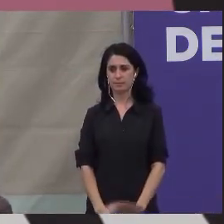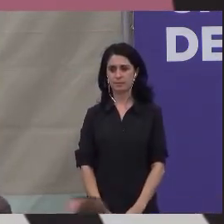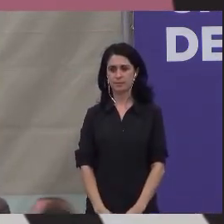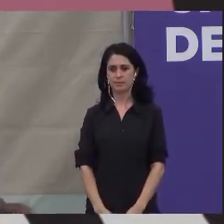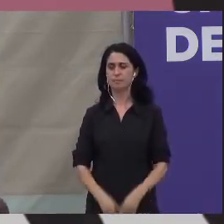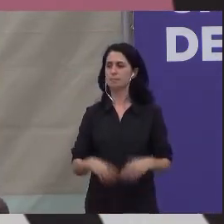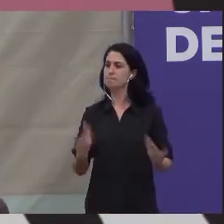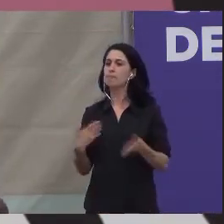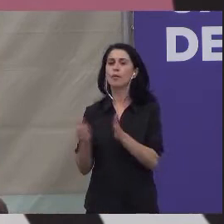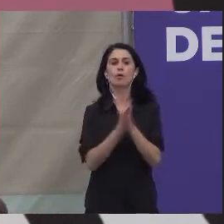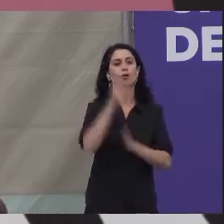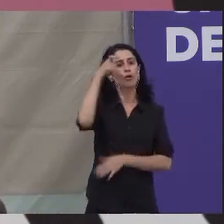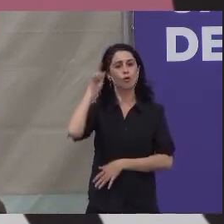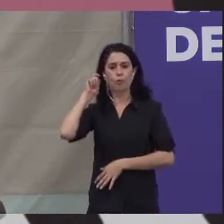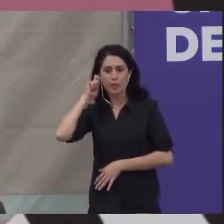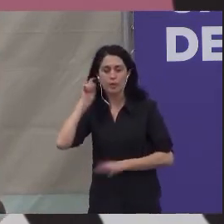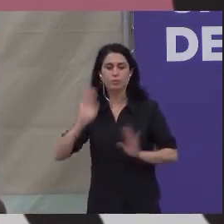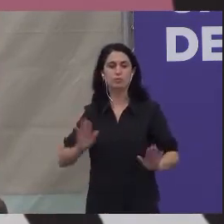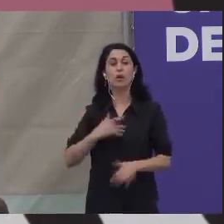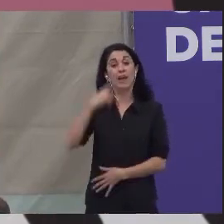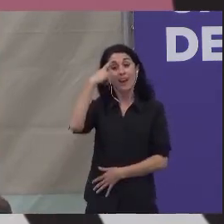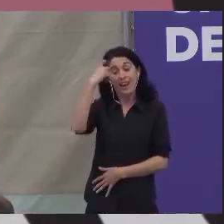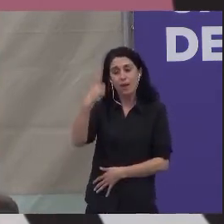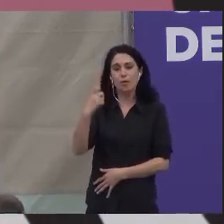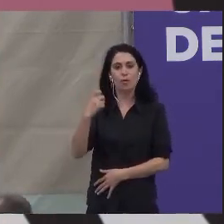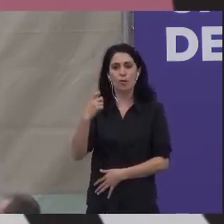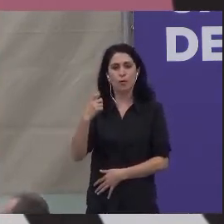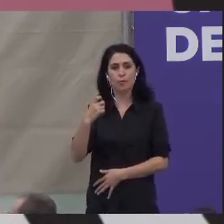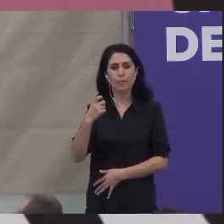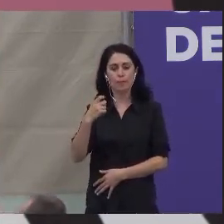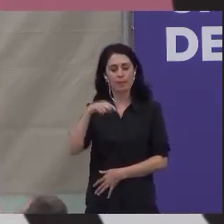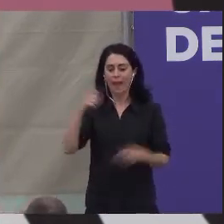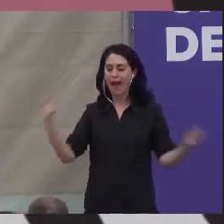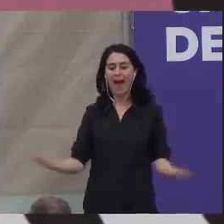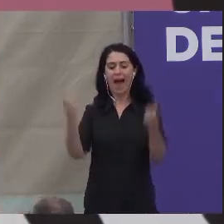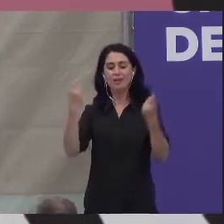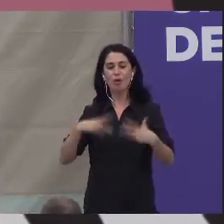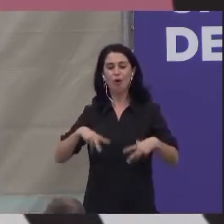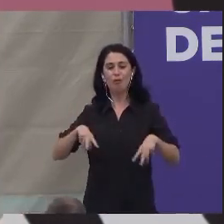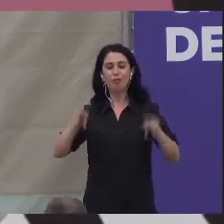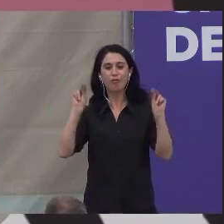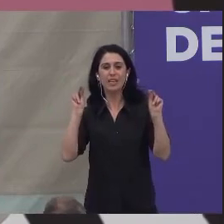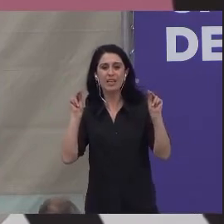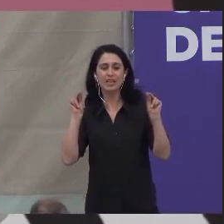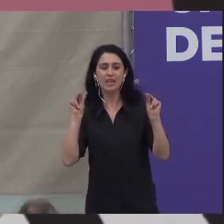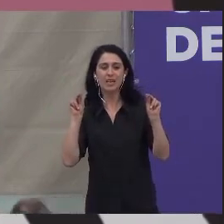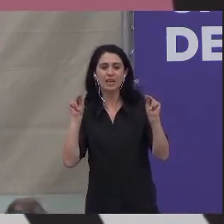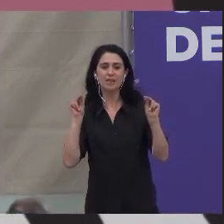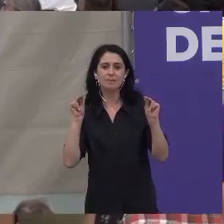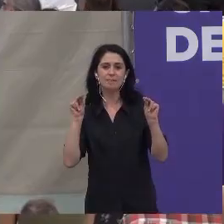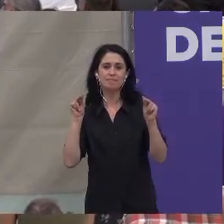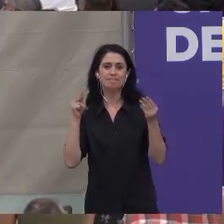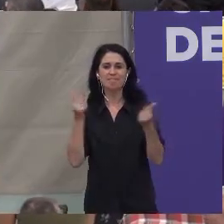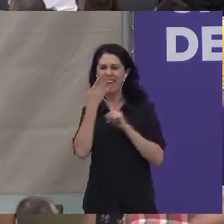Bé, companys i companyes, crec que no podem acabar aquest acte donant